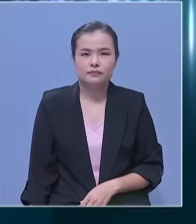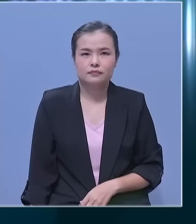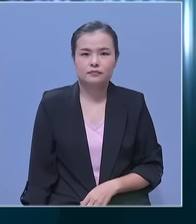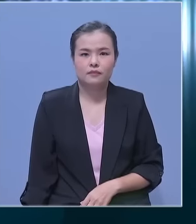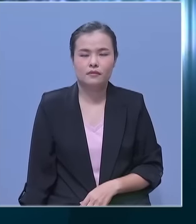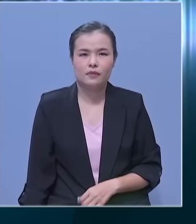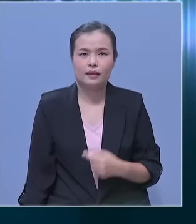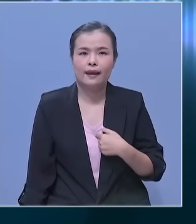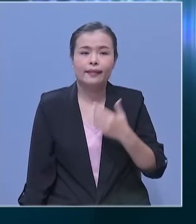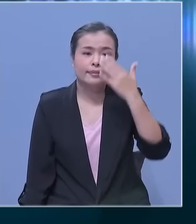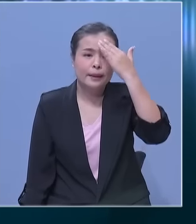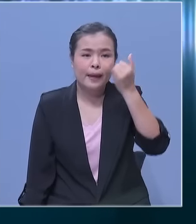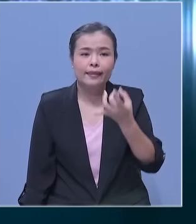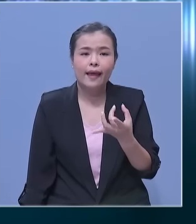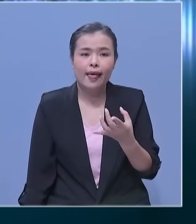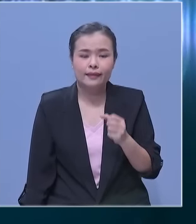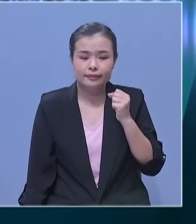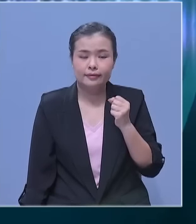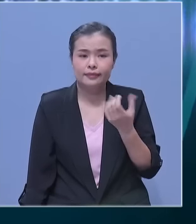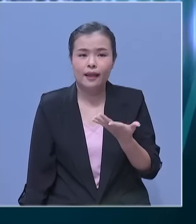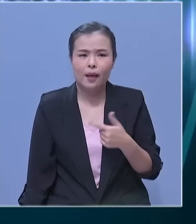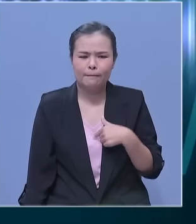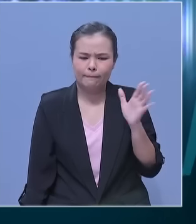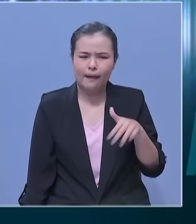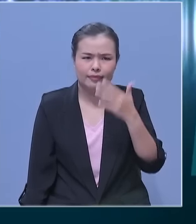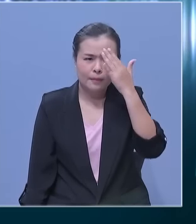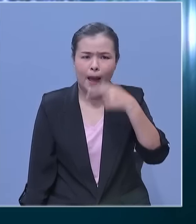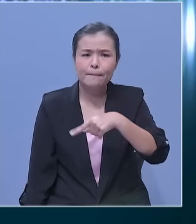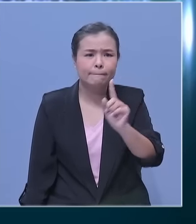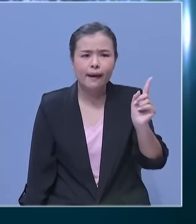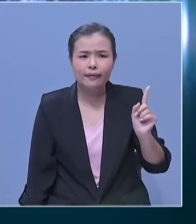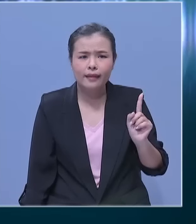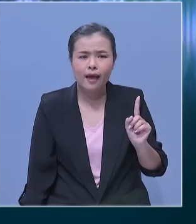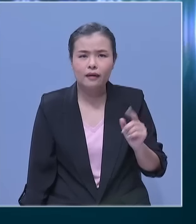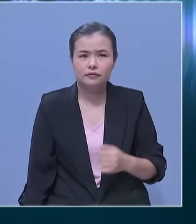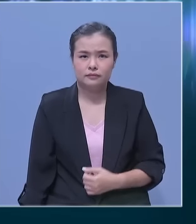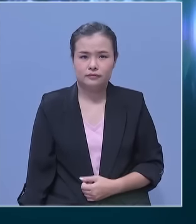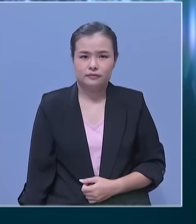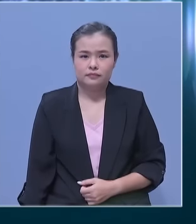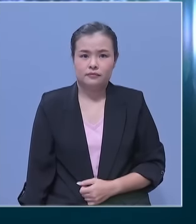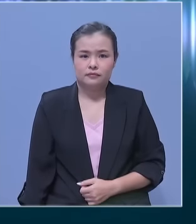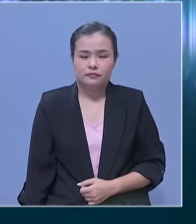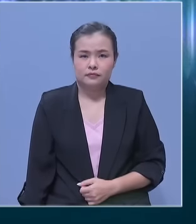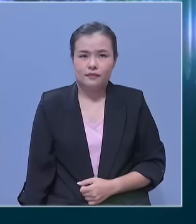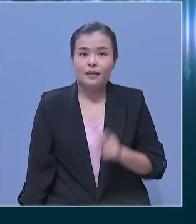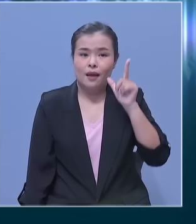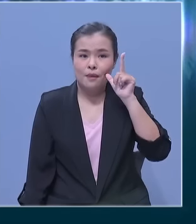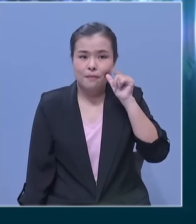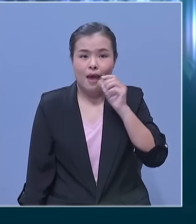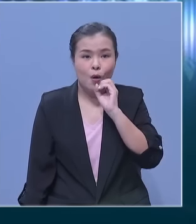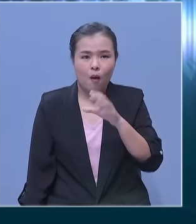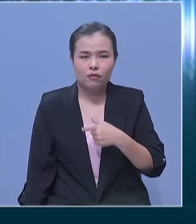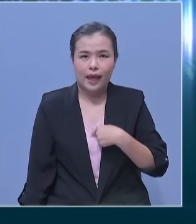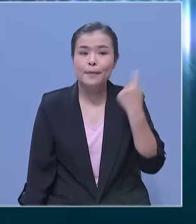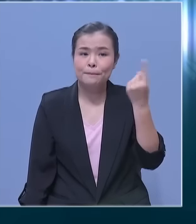เขาถามว่าจะเข้าไปทำอะไร ค่ะ มาทำไมจะไปไหนกันจะเข้าไปทำอะไร แม่ก็ตอบว่าจะ